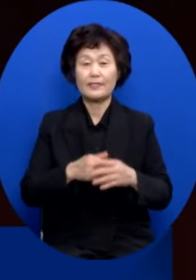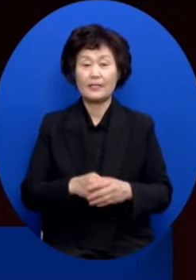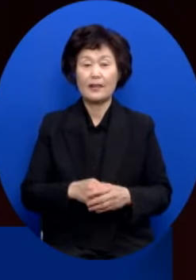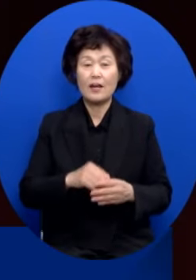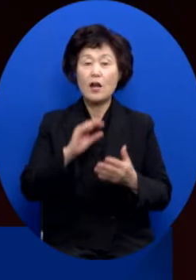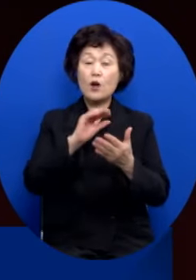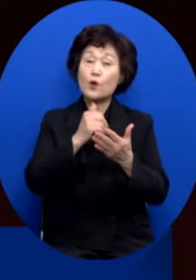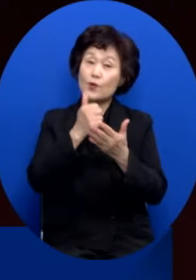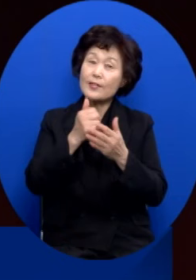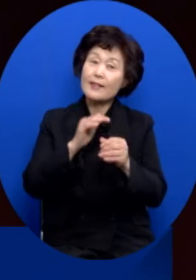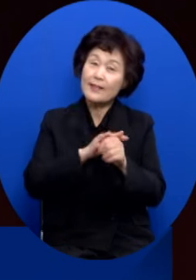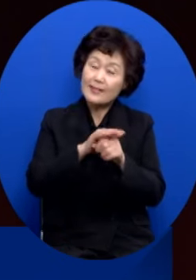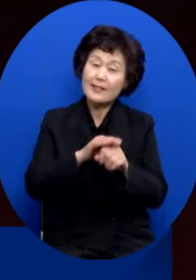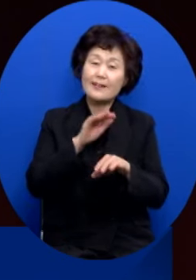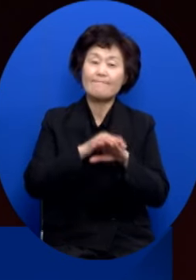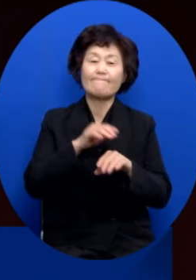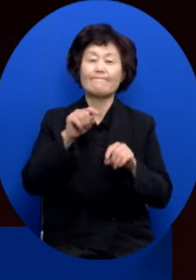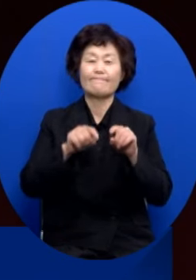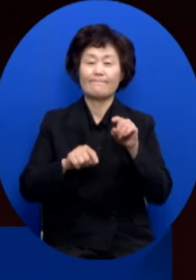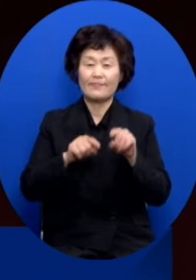그리스도의 사랑을 실천하고